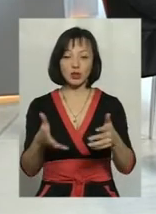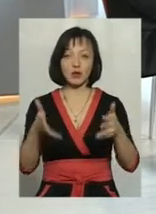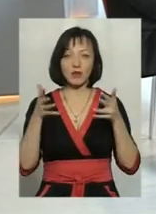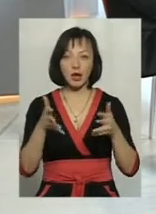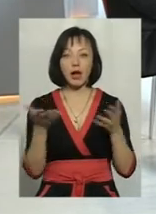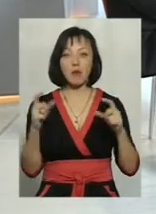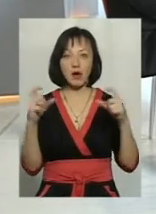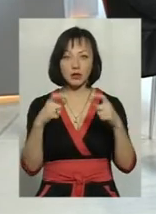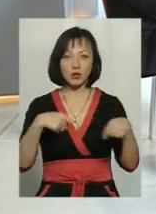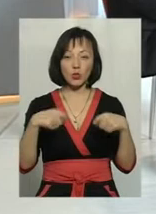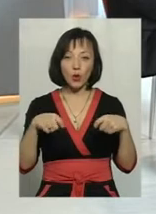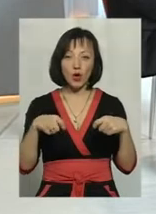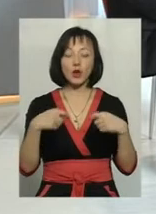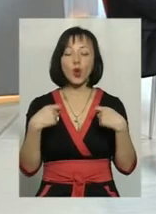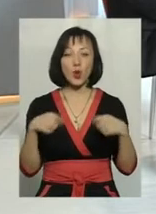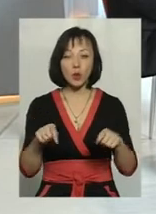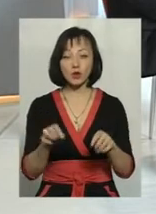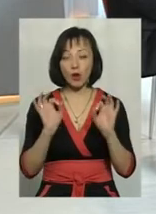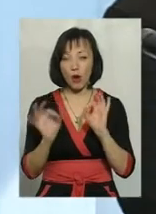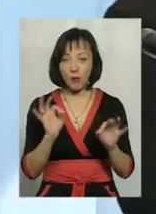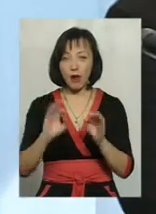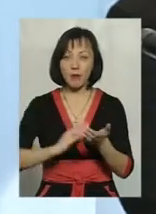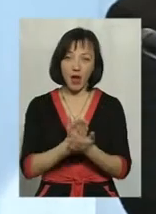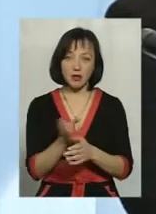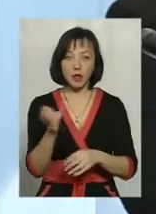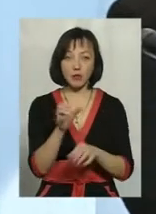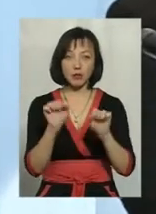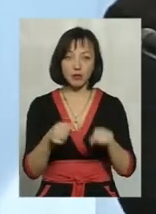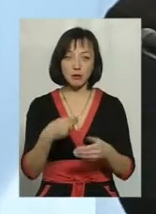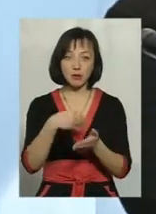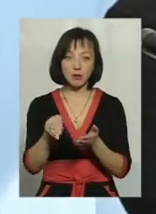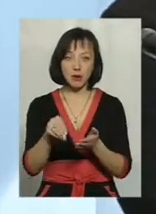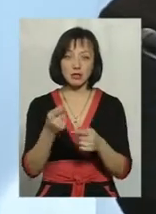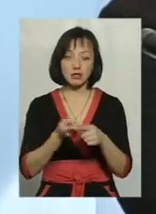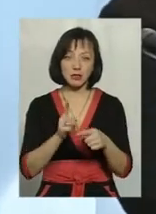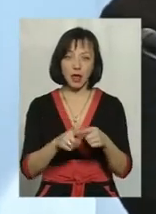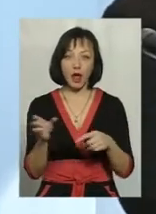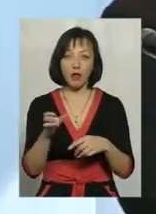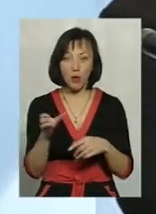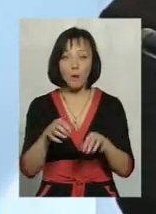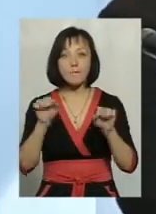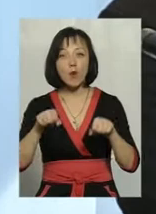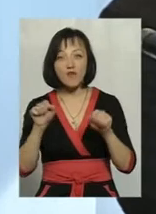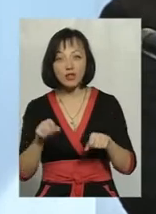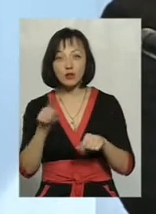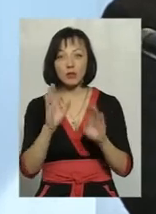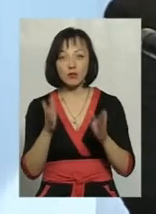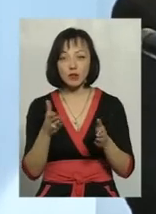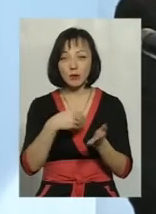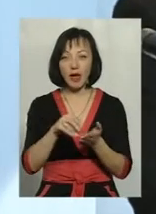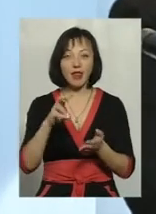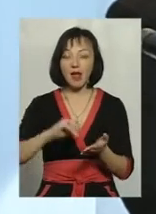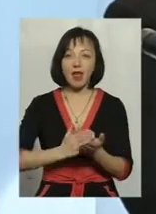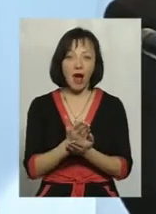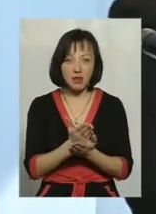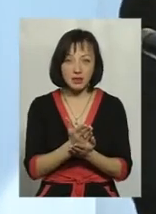визначити, які магазини торгують нормальним, якісним алкоголем, і може спокійно придбати там цей алкоголь. Ймовірність, що там буде придбано